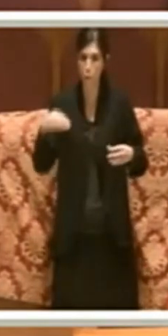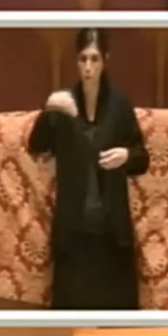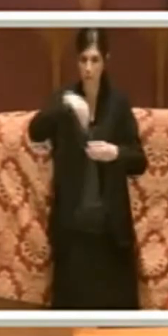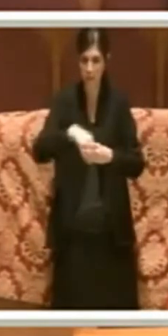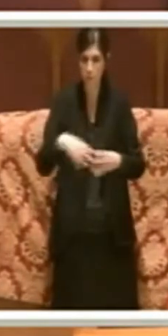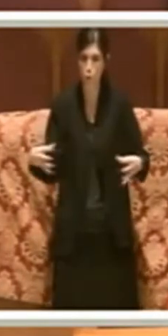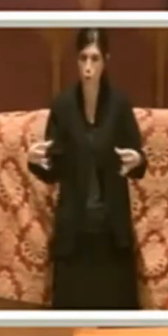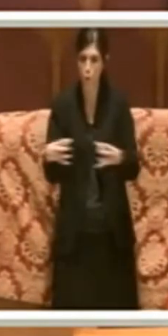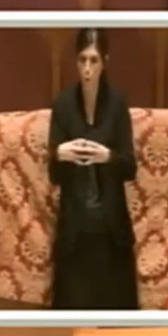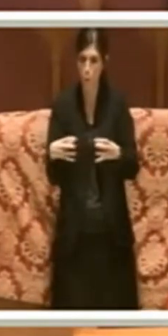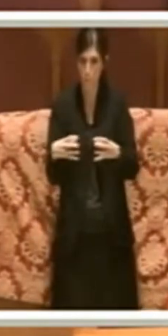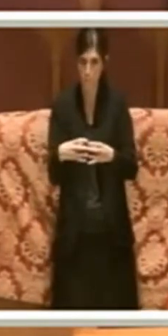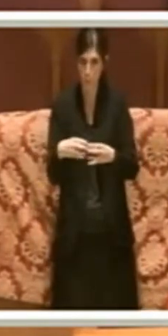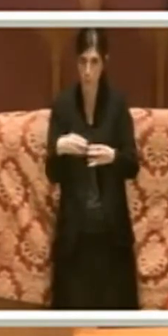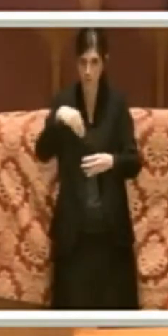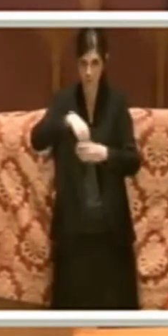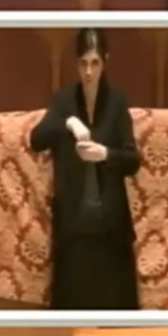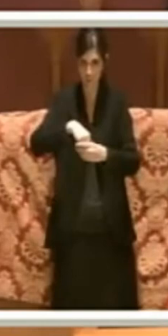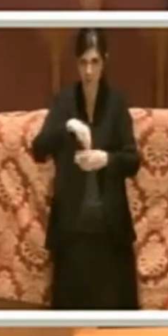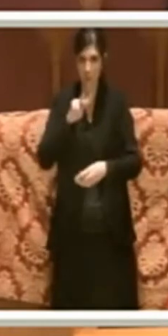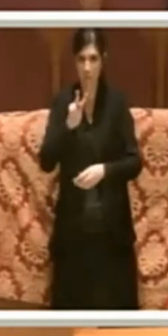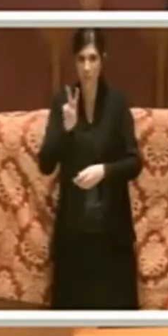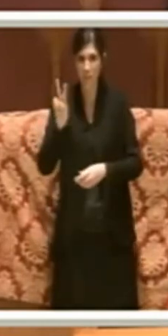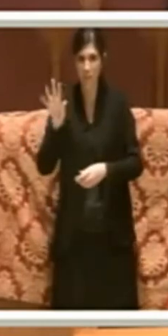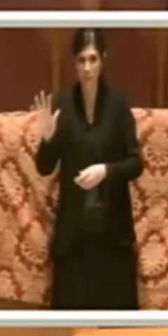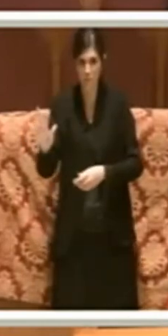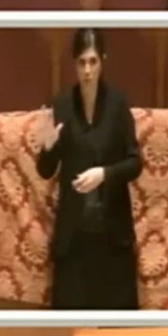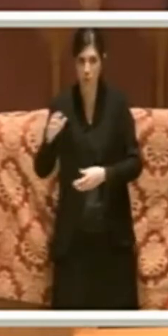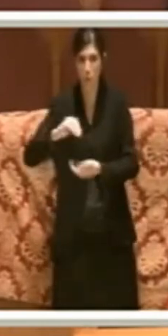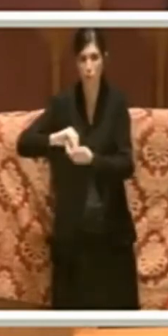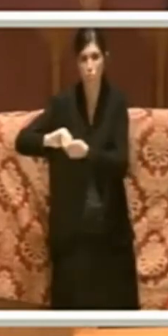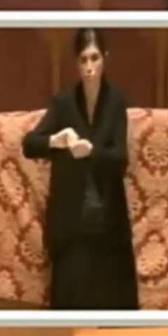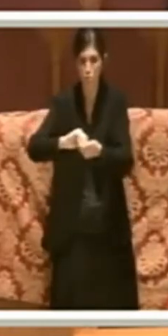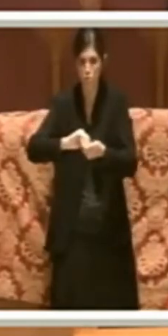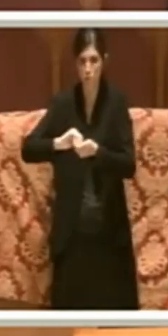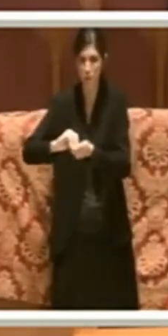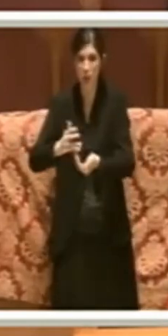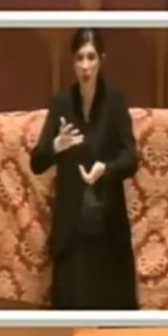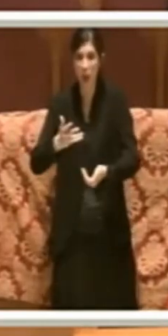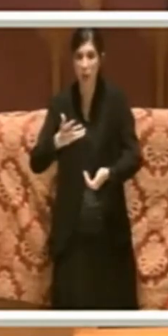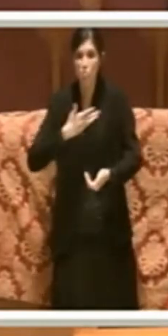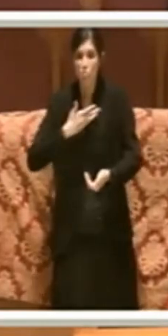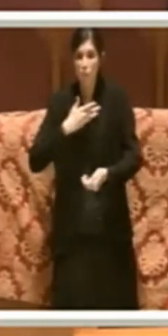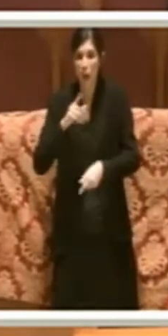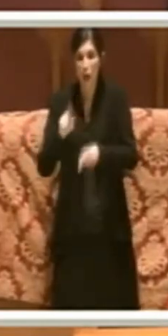20-25 società ci sono delle imperfezioni da mettere a posto, e che